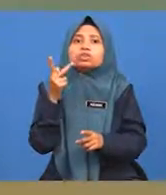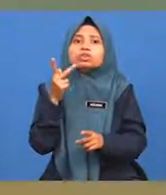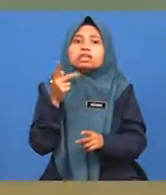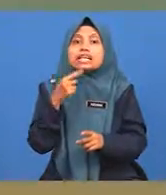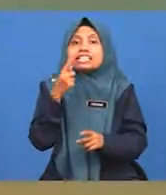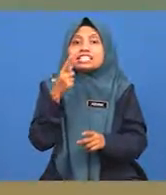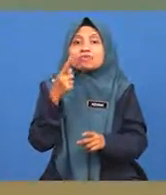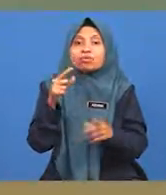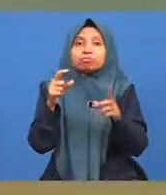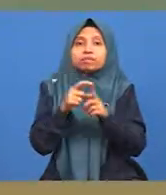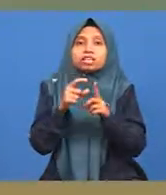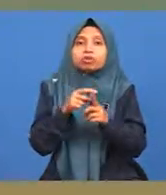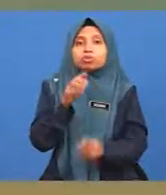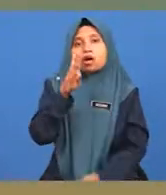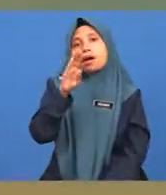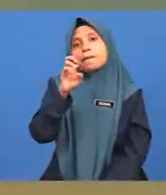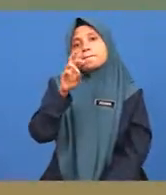Sebutkan perkataan itu.